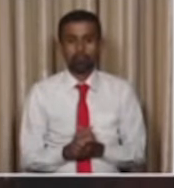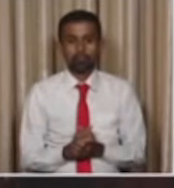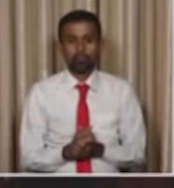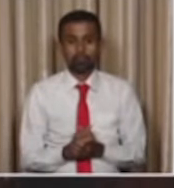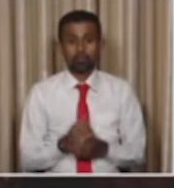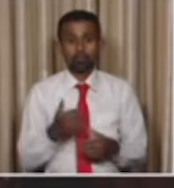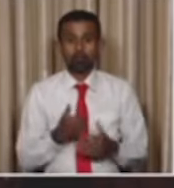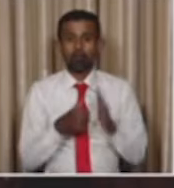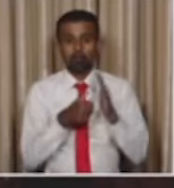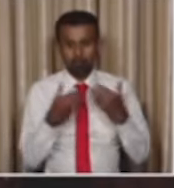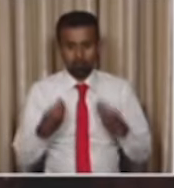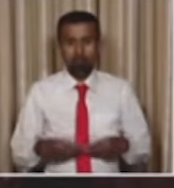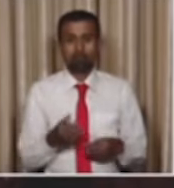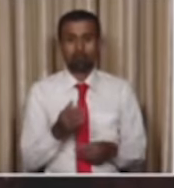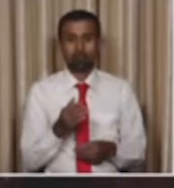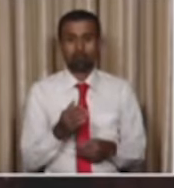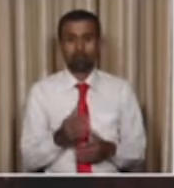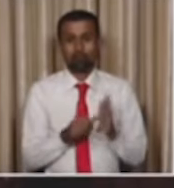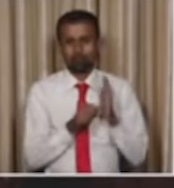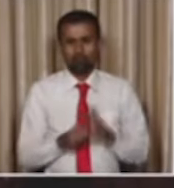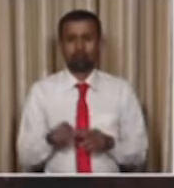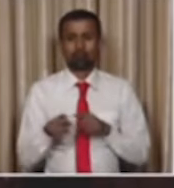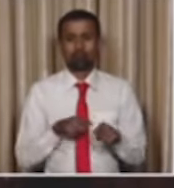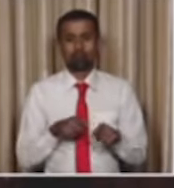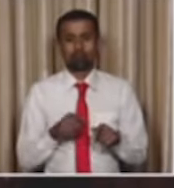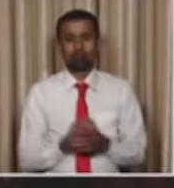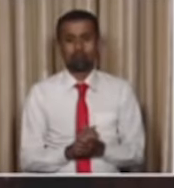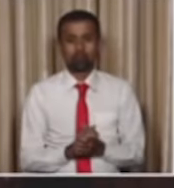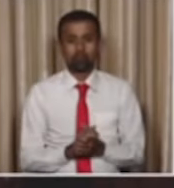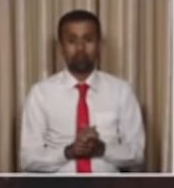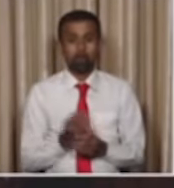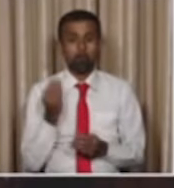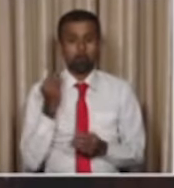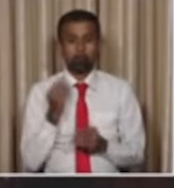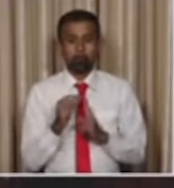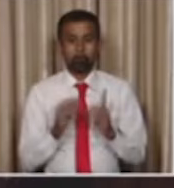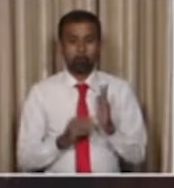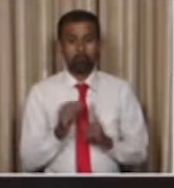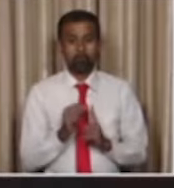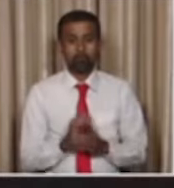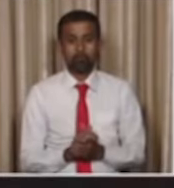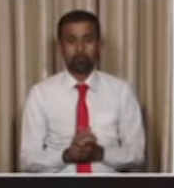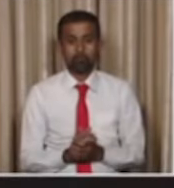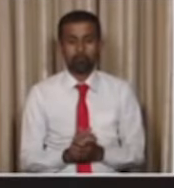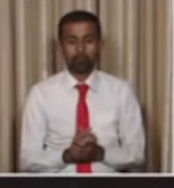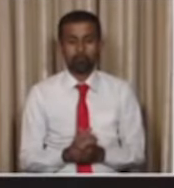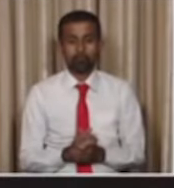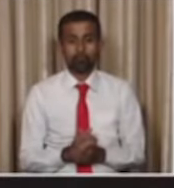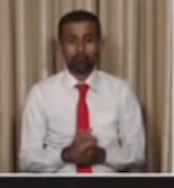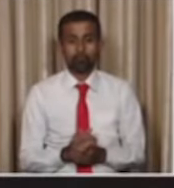කල් තියන්න දුන්නා. අසාධාරණ අන්තිම අසාධාරණේ සිද්ධ වෙන්නේ මේ පසුබිම මන්ත්‍රීවරු ගරු සභානායකතුමා.